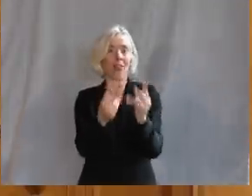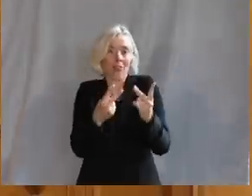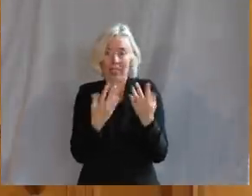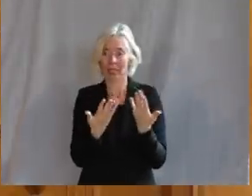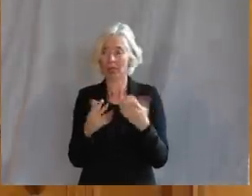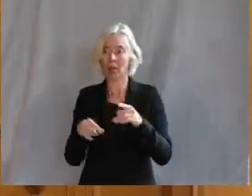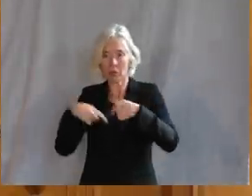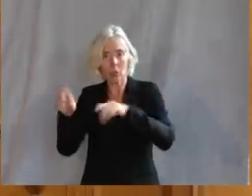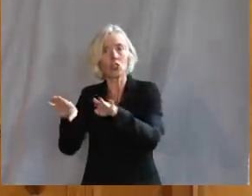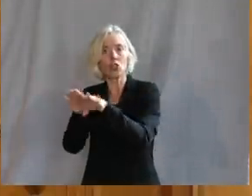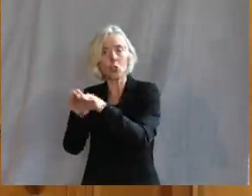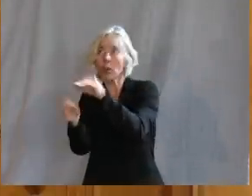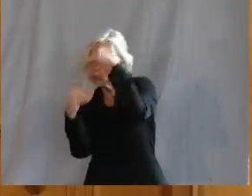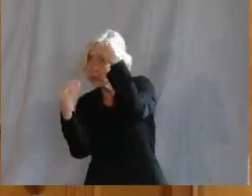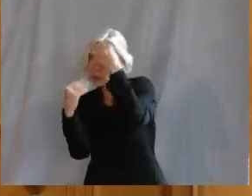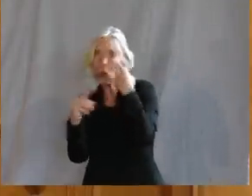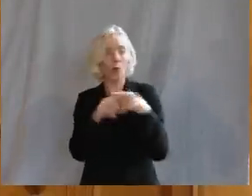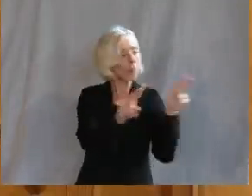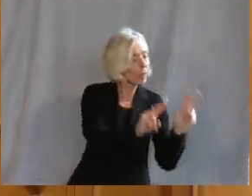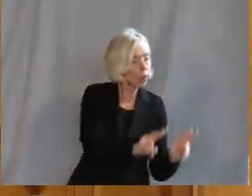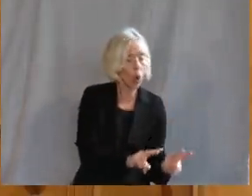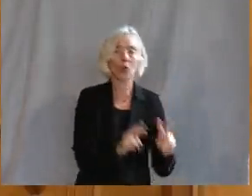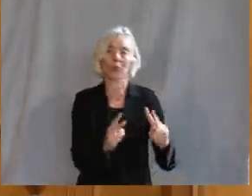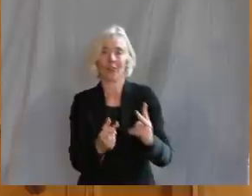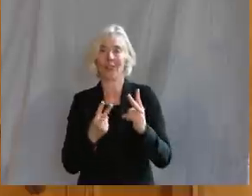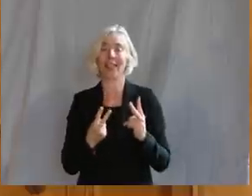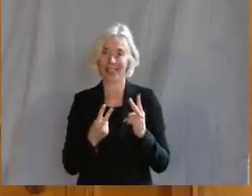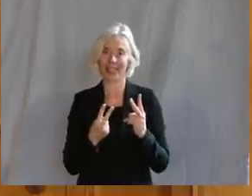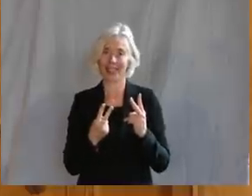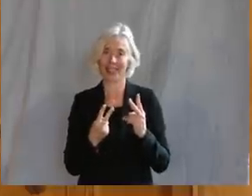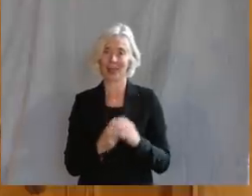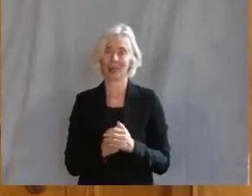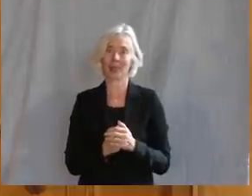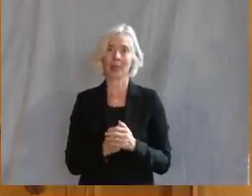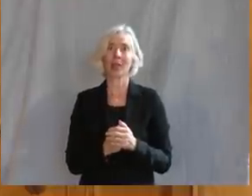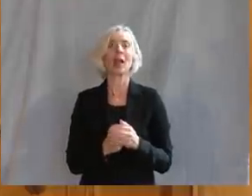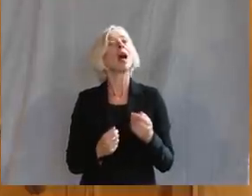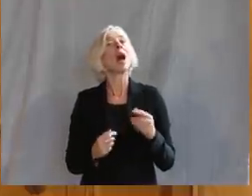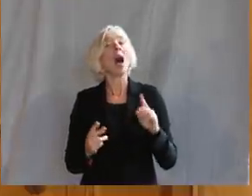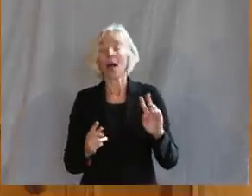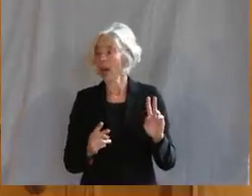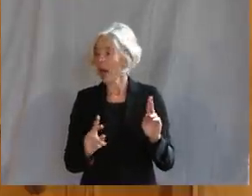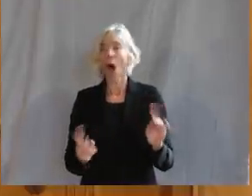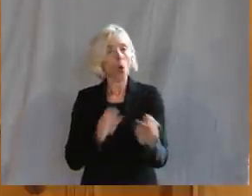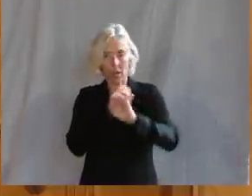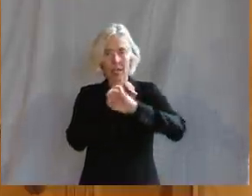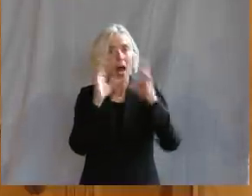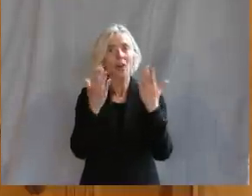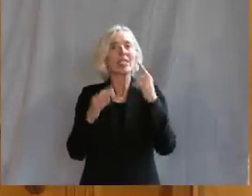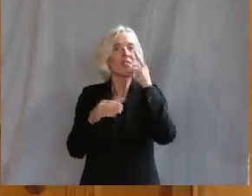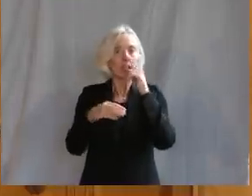aufrechterhalten werden können. Ich möchte an der Stelle auch sagen, dass es keinen Automatismus gibt, der beim Überschreiten